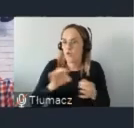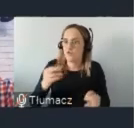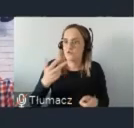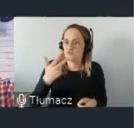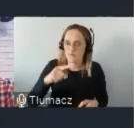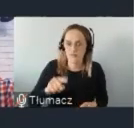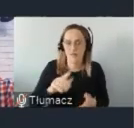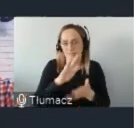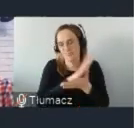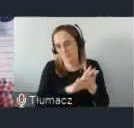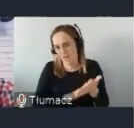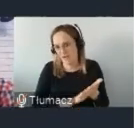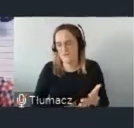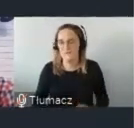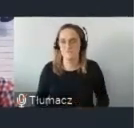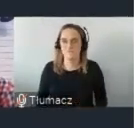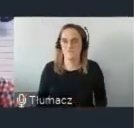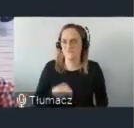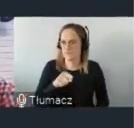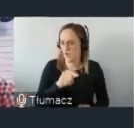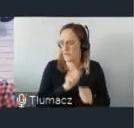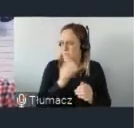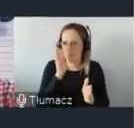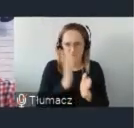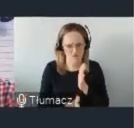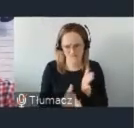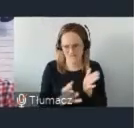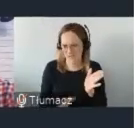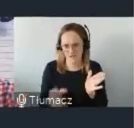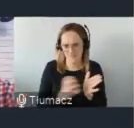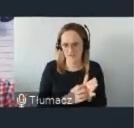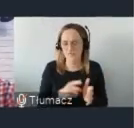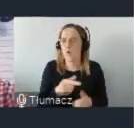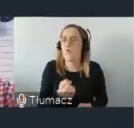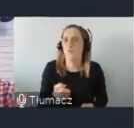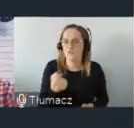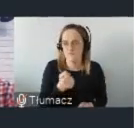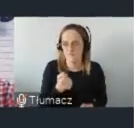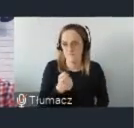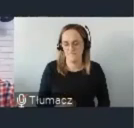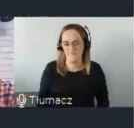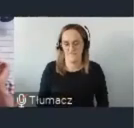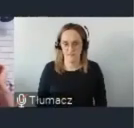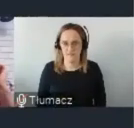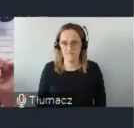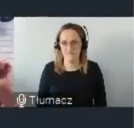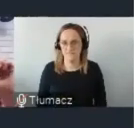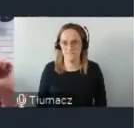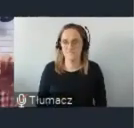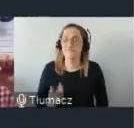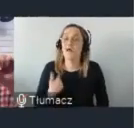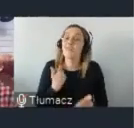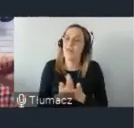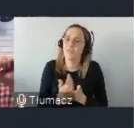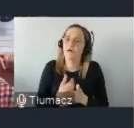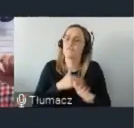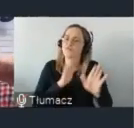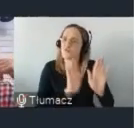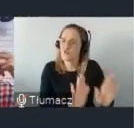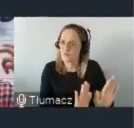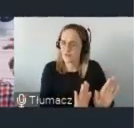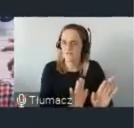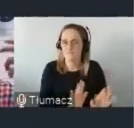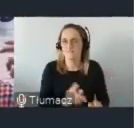jakieś teksty. Jest to dosyć prosta aplikacja, jeżeli chodzi o użytkowanie, i dlatego bym na tym poprzestał, bo chcę wam